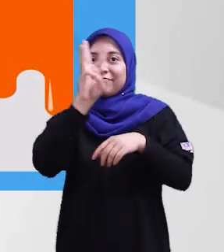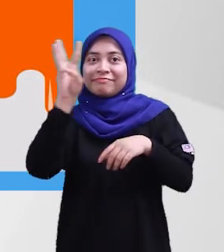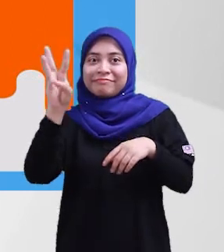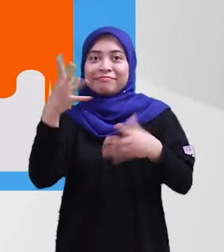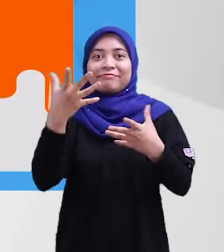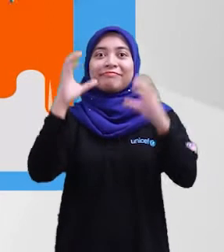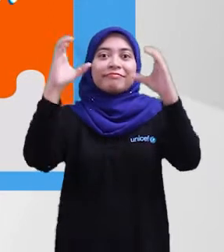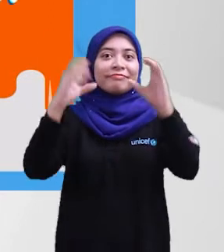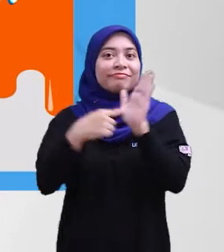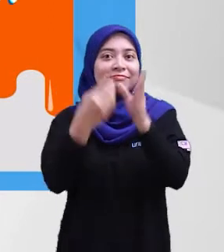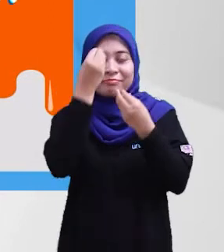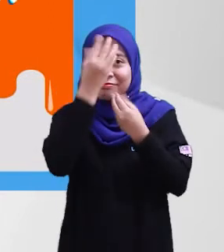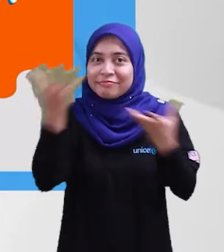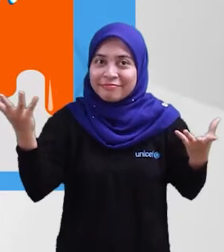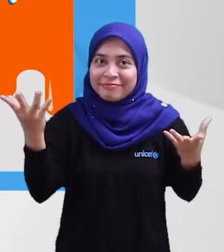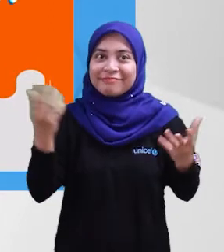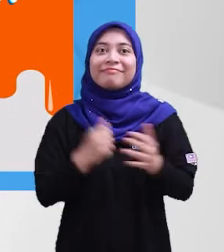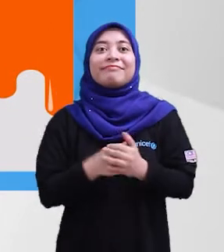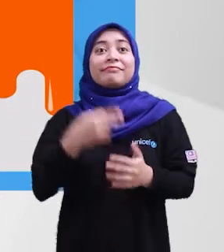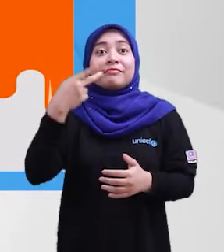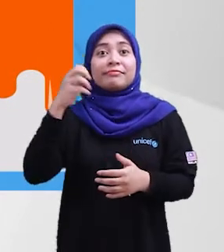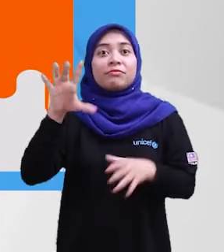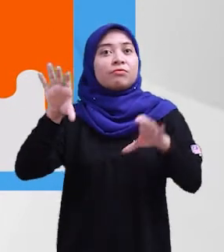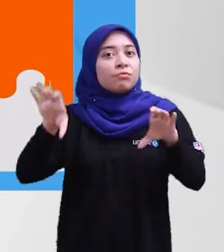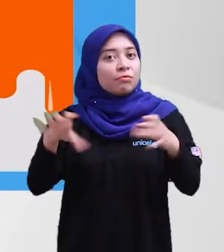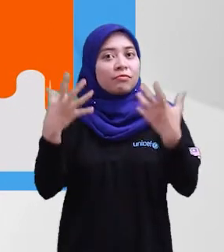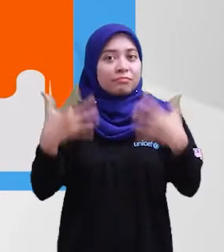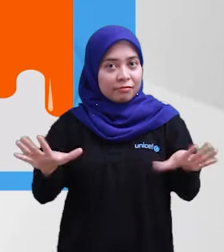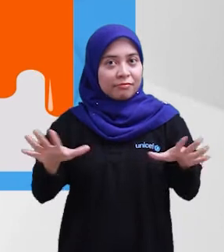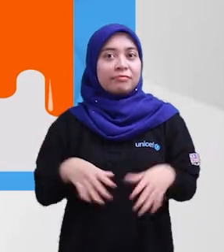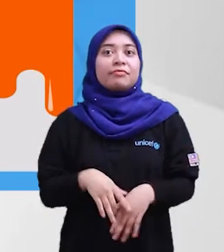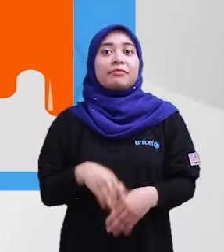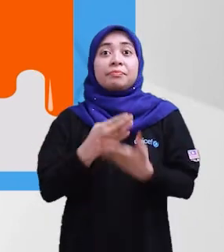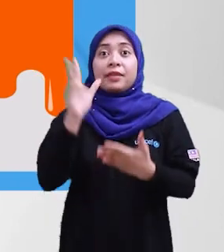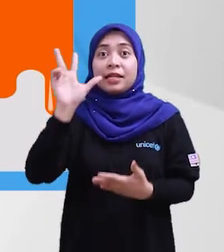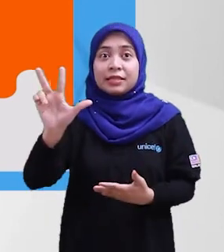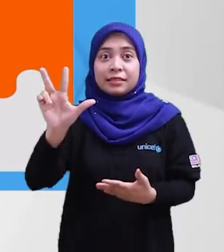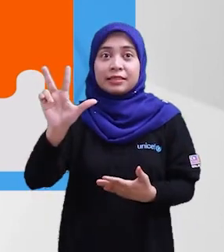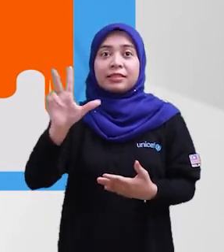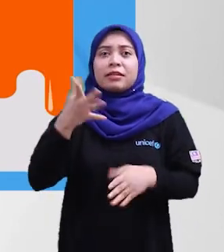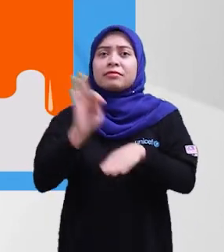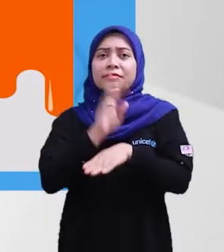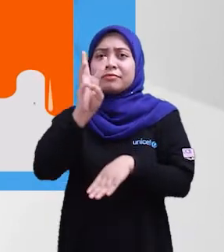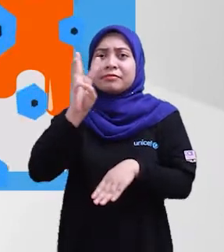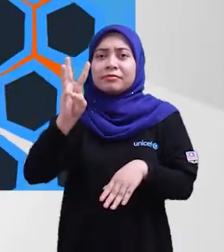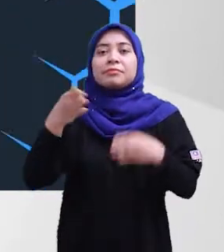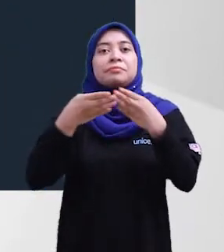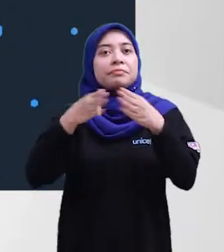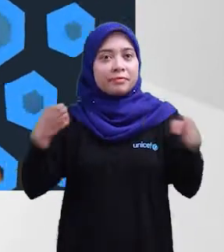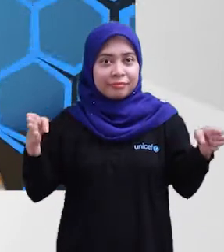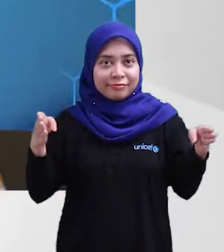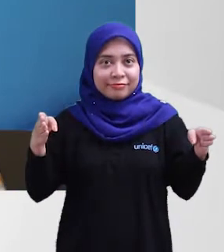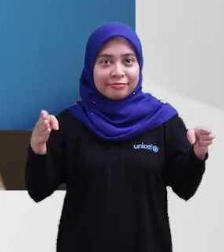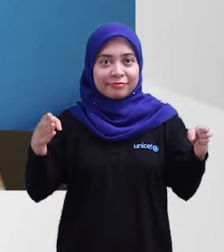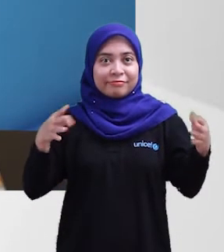kita dan ia menentukan cara mempersembahkan maklumat HTML yang telah dikod. Bahagian ketiga, fungsi laman web